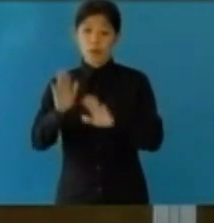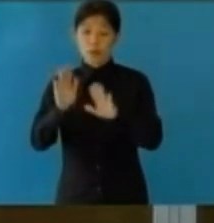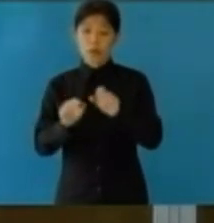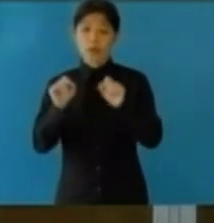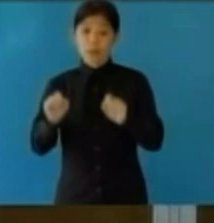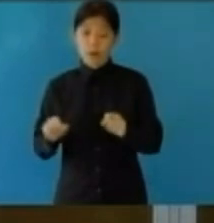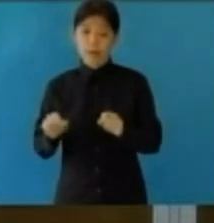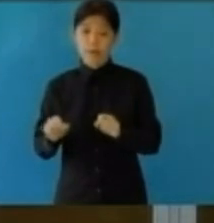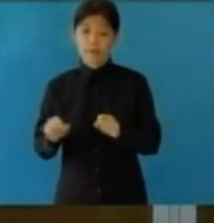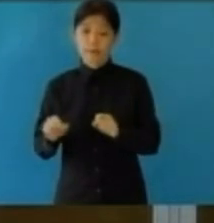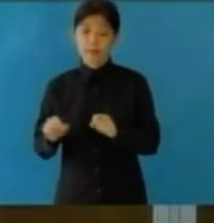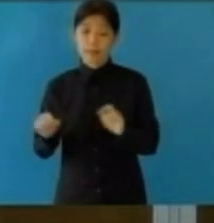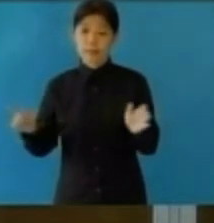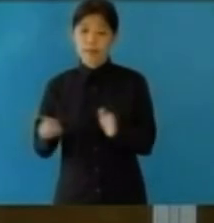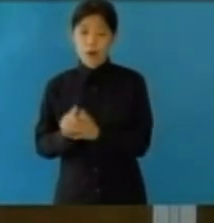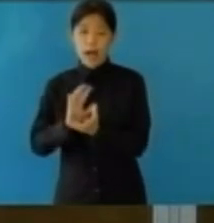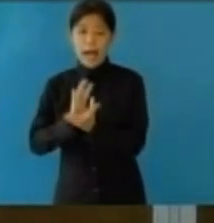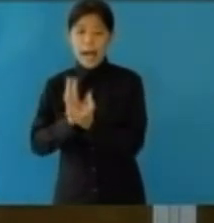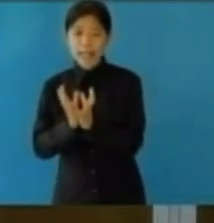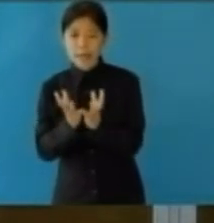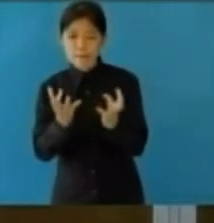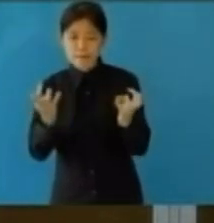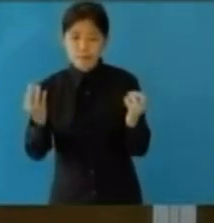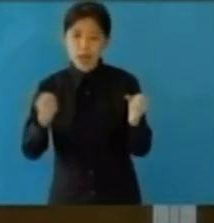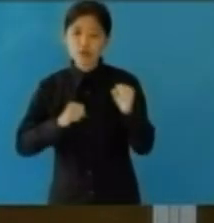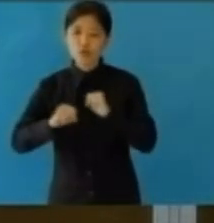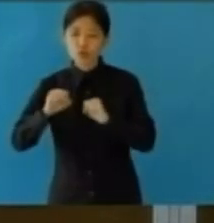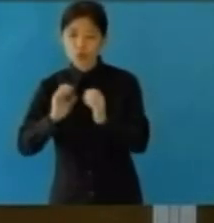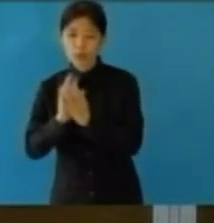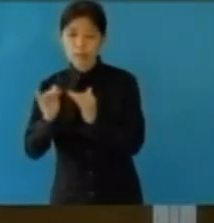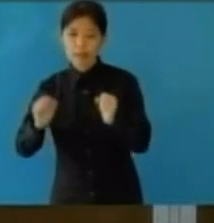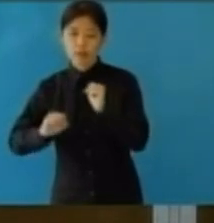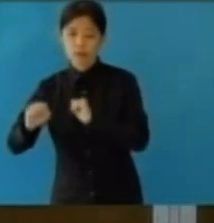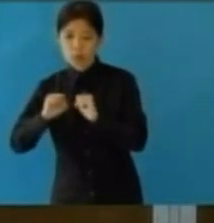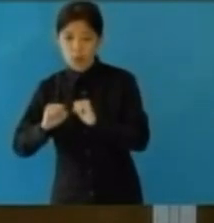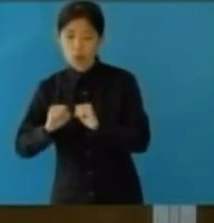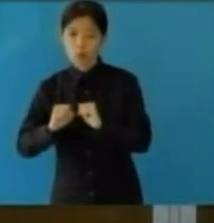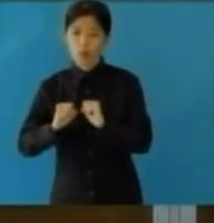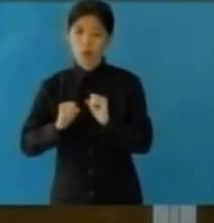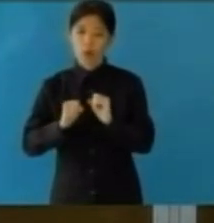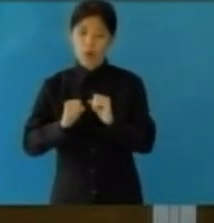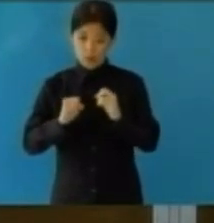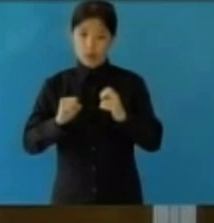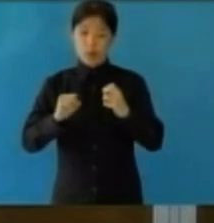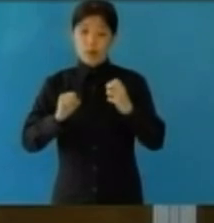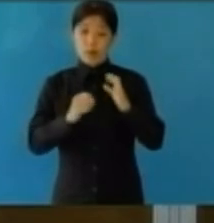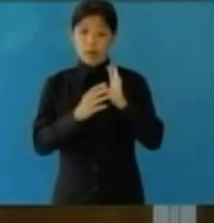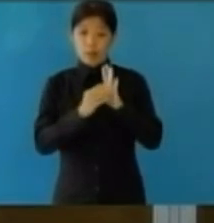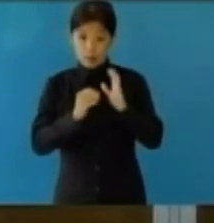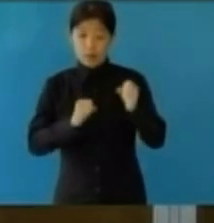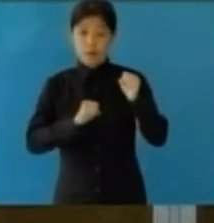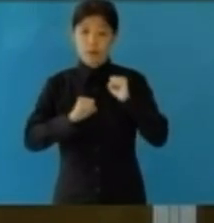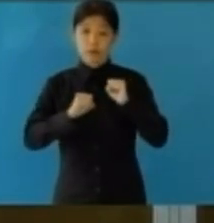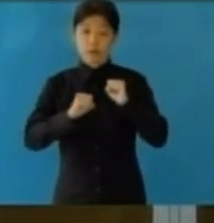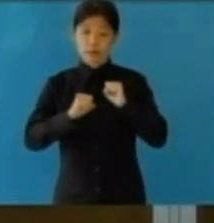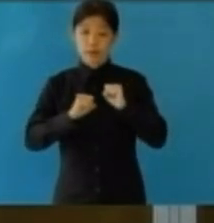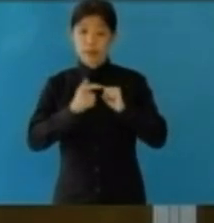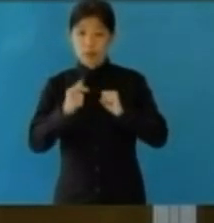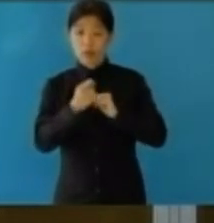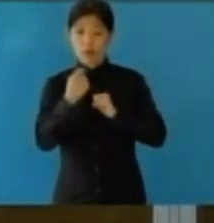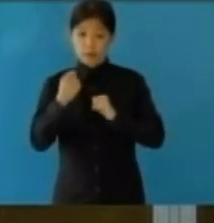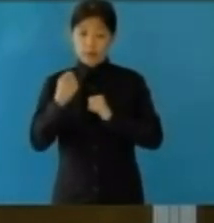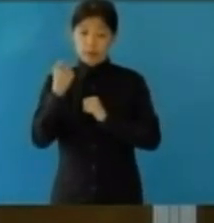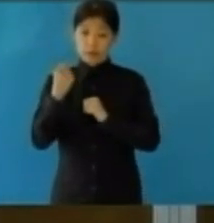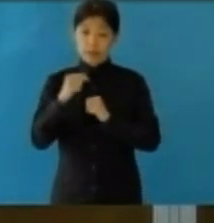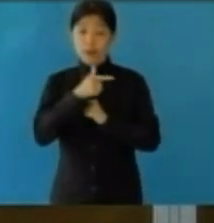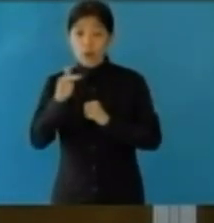まで花いっぱい運動などの県民運動の推進、デモンストレーションスポーツ、カウントダウンイベント、県内の